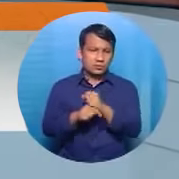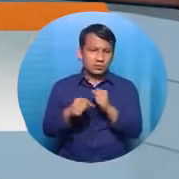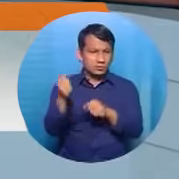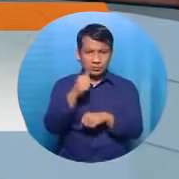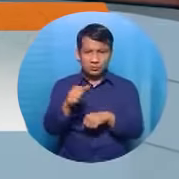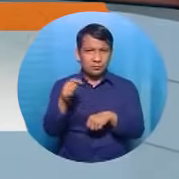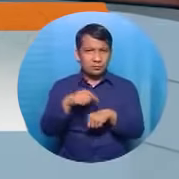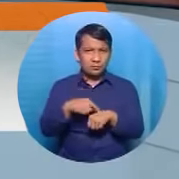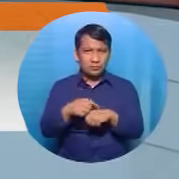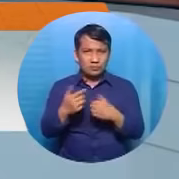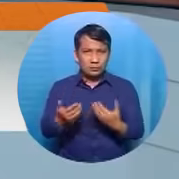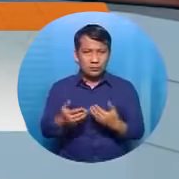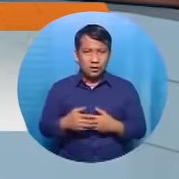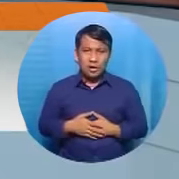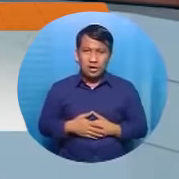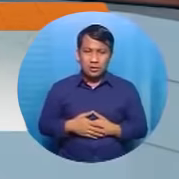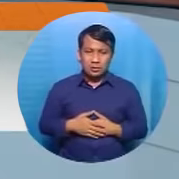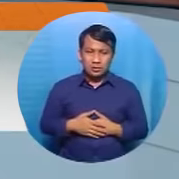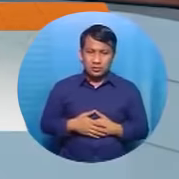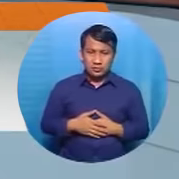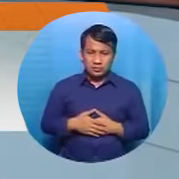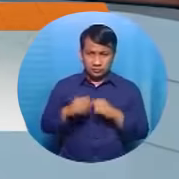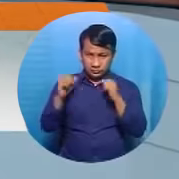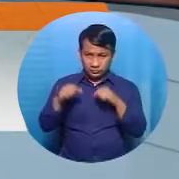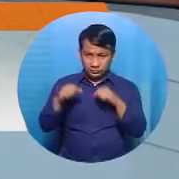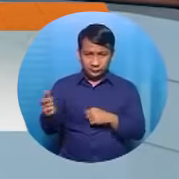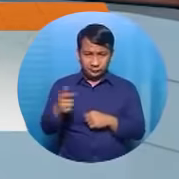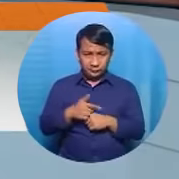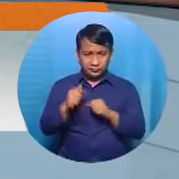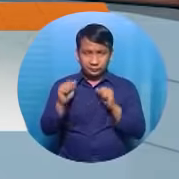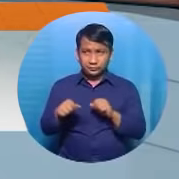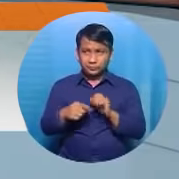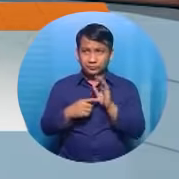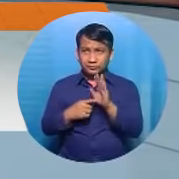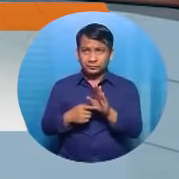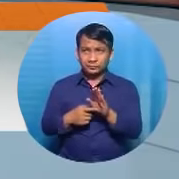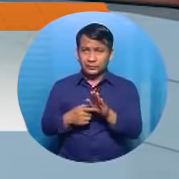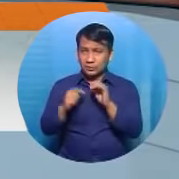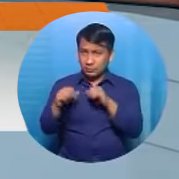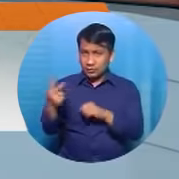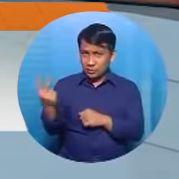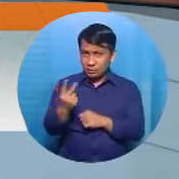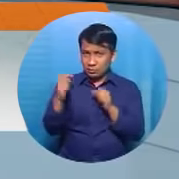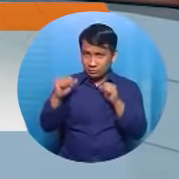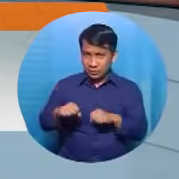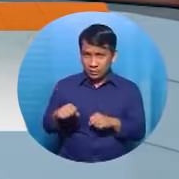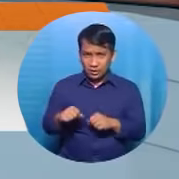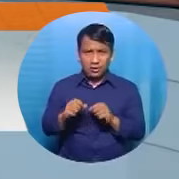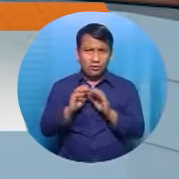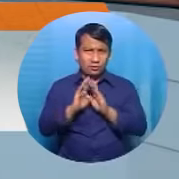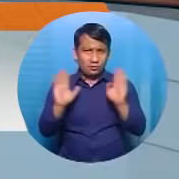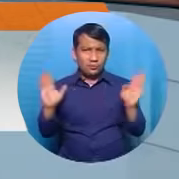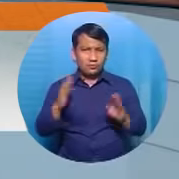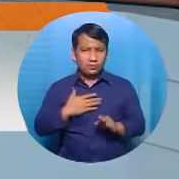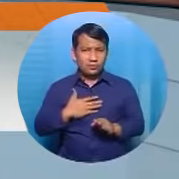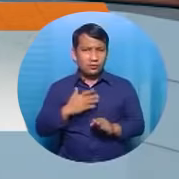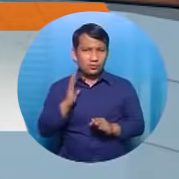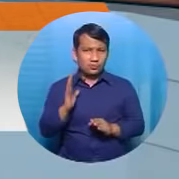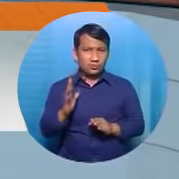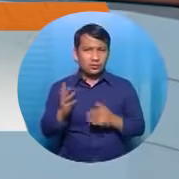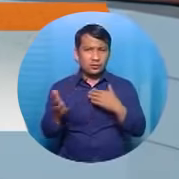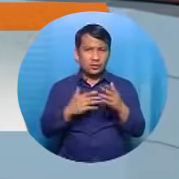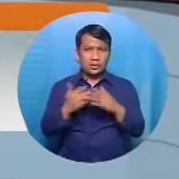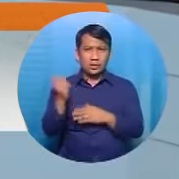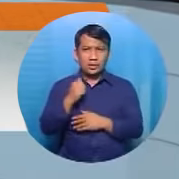man, sir, pwede man as soon as, as long as pwede na available sila ng dalawa, okay man, open man yung office ko, sir,